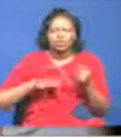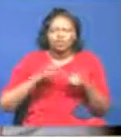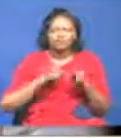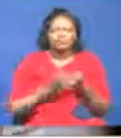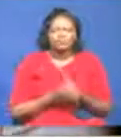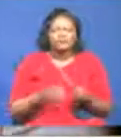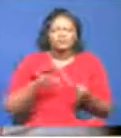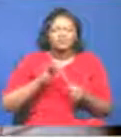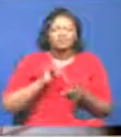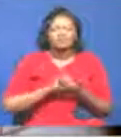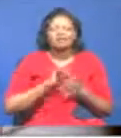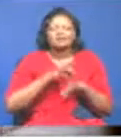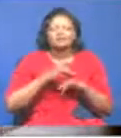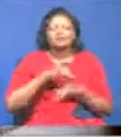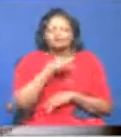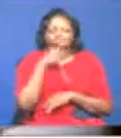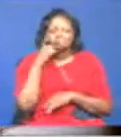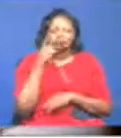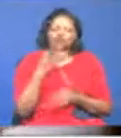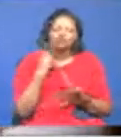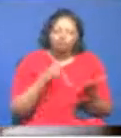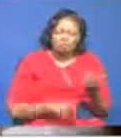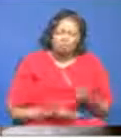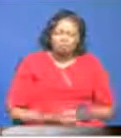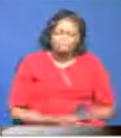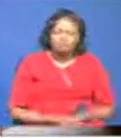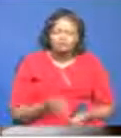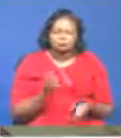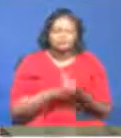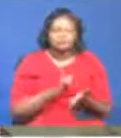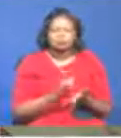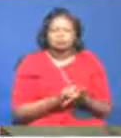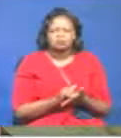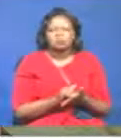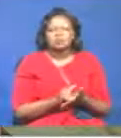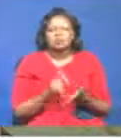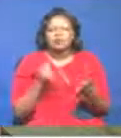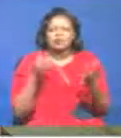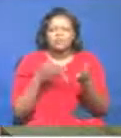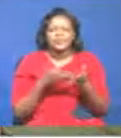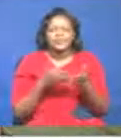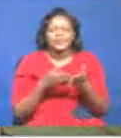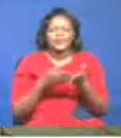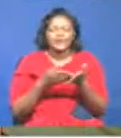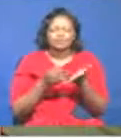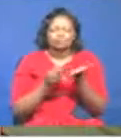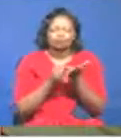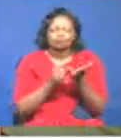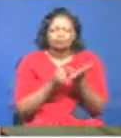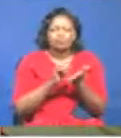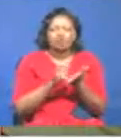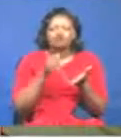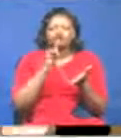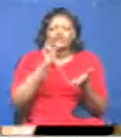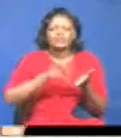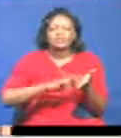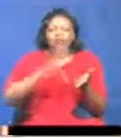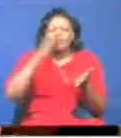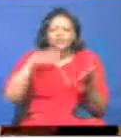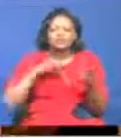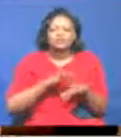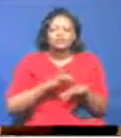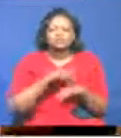na ukame sasa wakitaka agizo la kufungwa kwa laini ambazo hazijasajiliwa kusogezwa mbele, wakidai wengi wa waathiriwa wa ukame